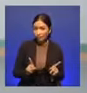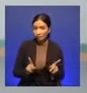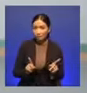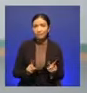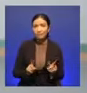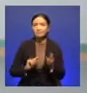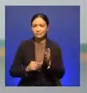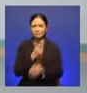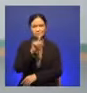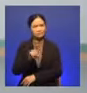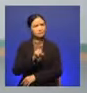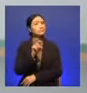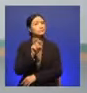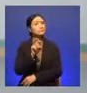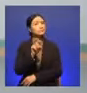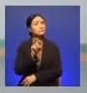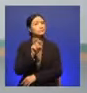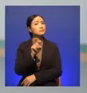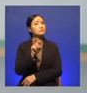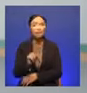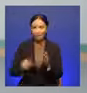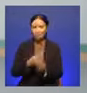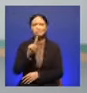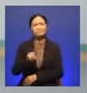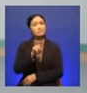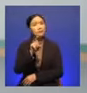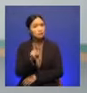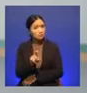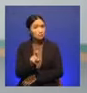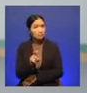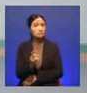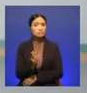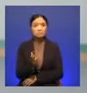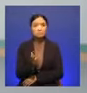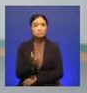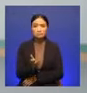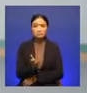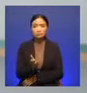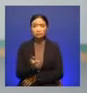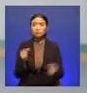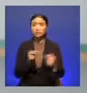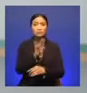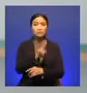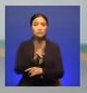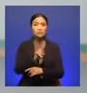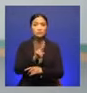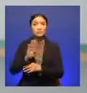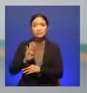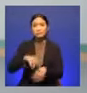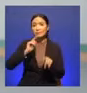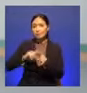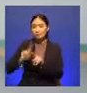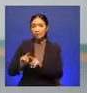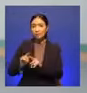ตั้งคำถามนะครับเราจะต้องเริ่มตั้งคำถามว่าเอ๊ะโดยตัวระบบโดยตัวอะไรต่างๆเนี่ย